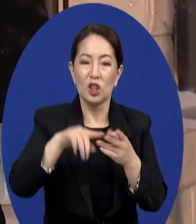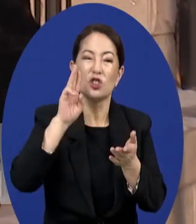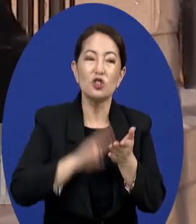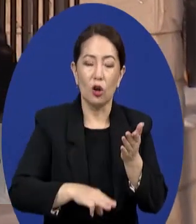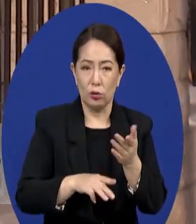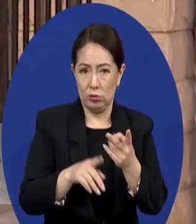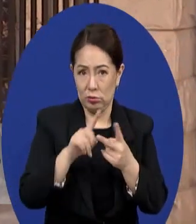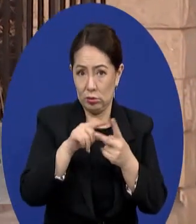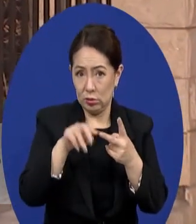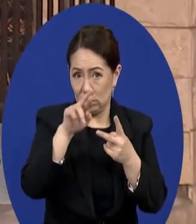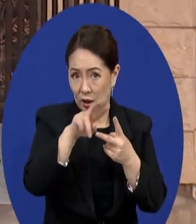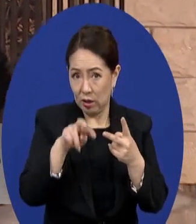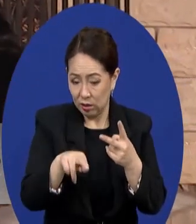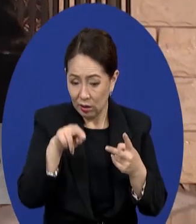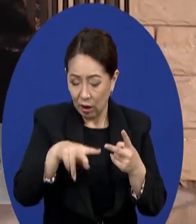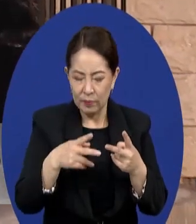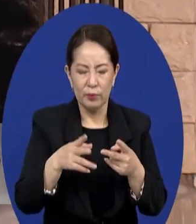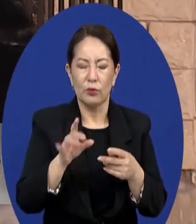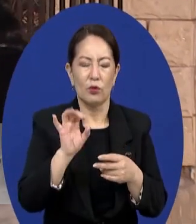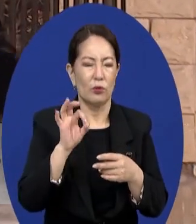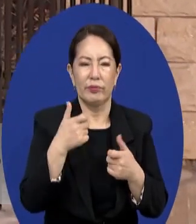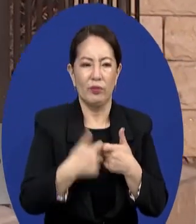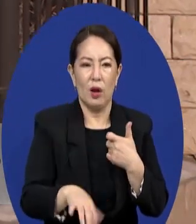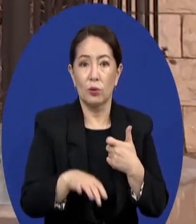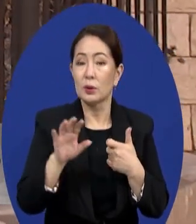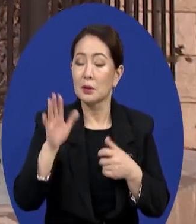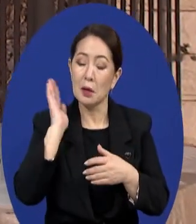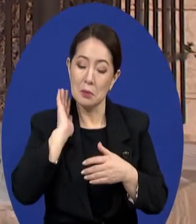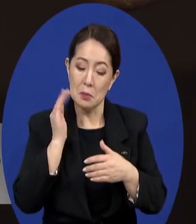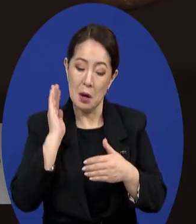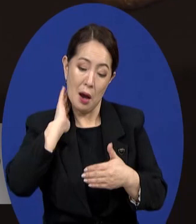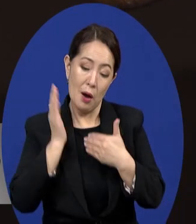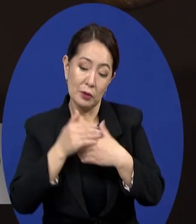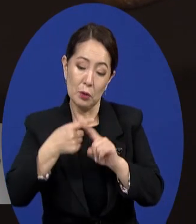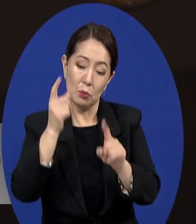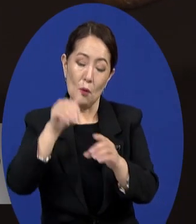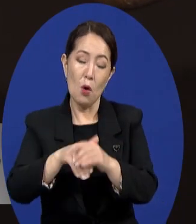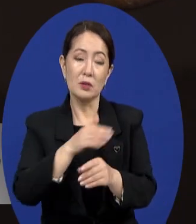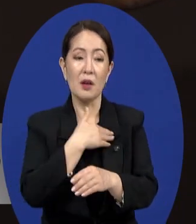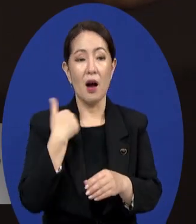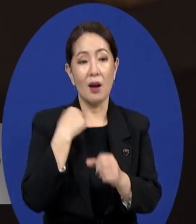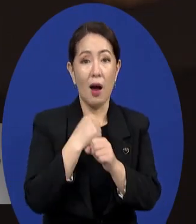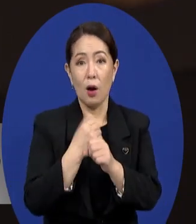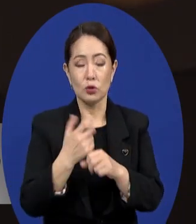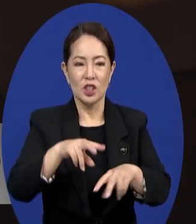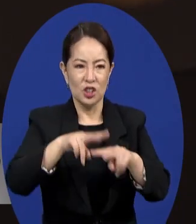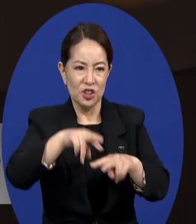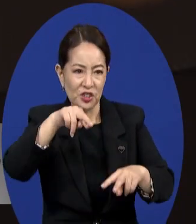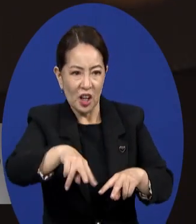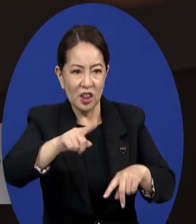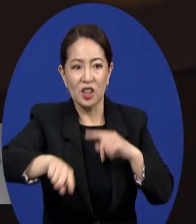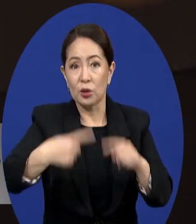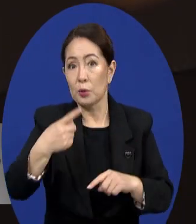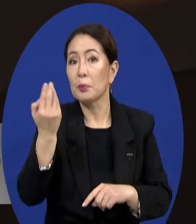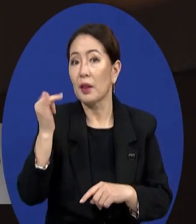оновчгүй юмаа гэж үзэж байгаа юм. За бусад улс орнд ялангуяа албан тушаалтан авилгын гэмт хэрэгт холбогдсон бол за хорхиалыг түлхүү хэрэглэг